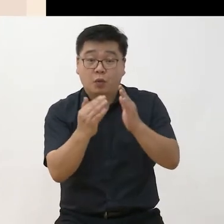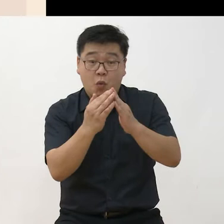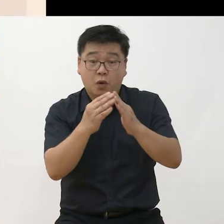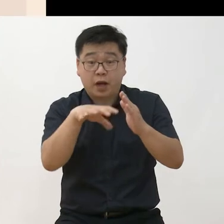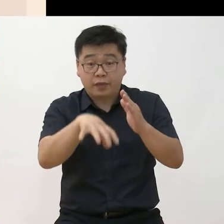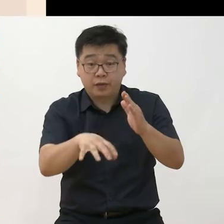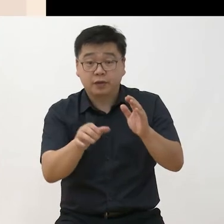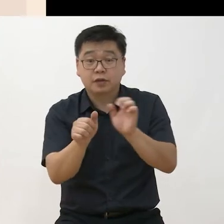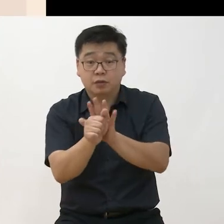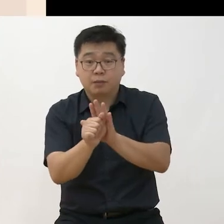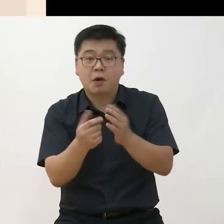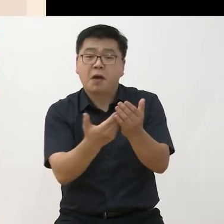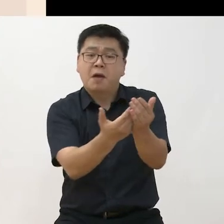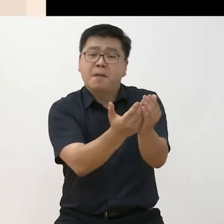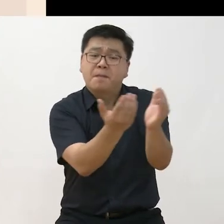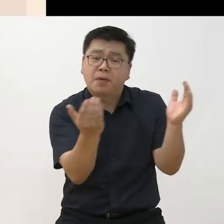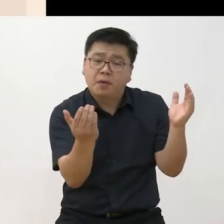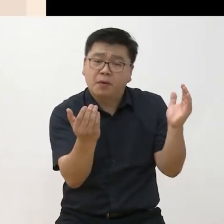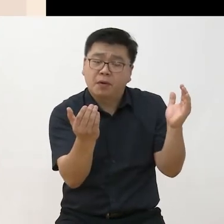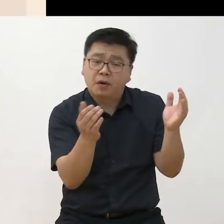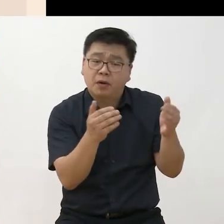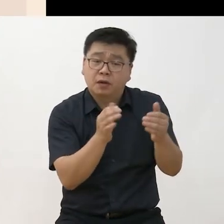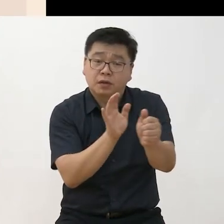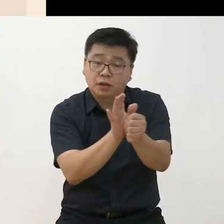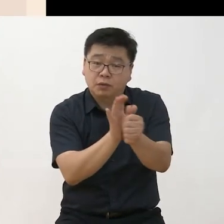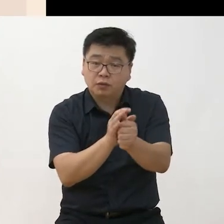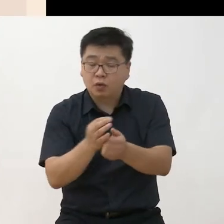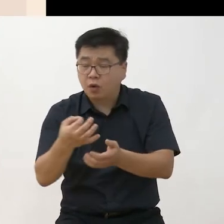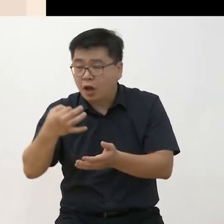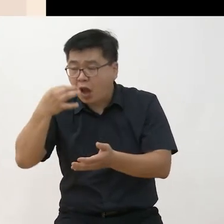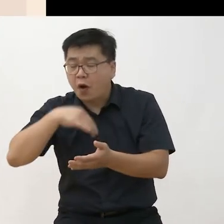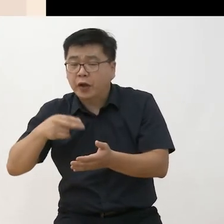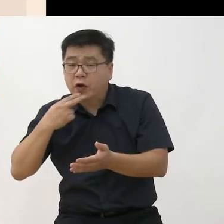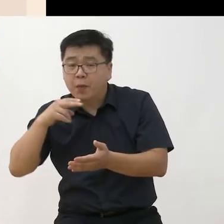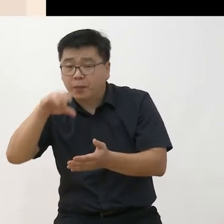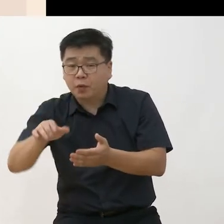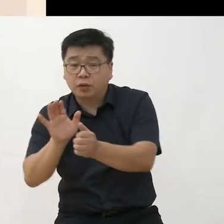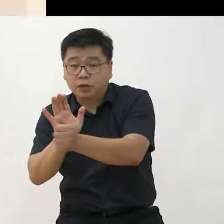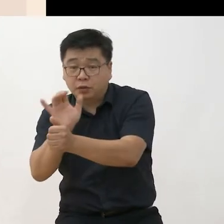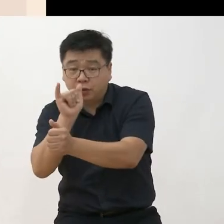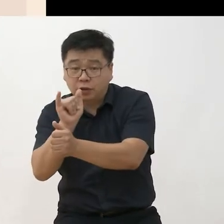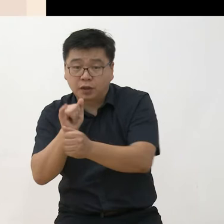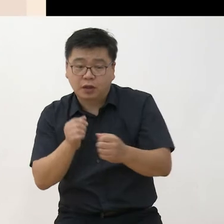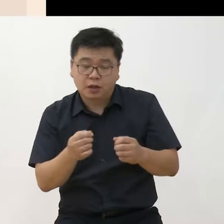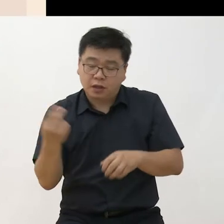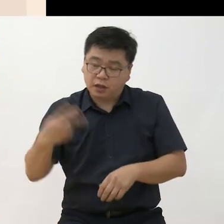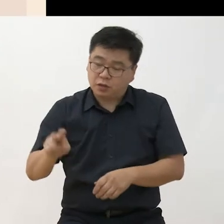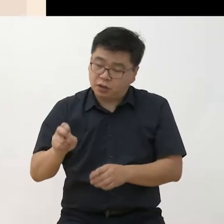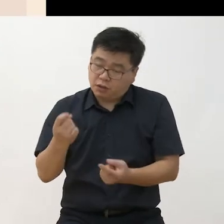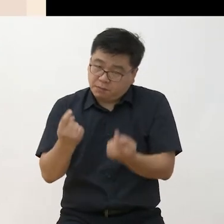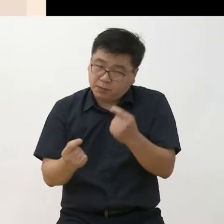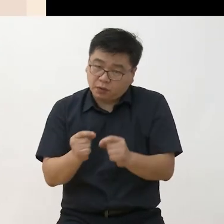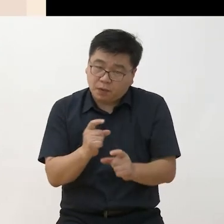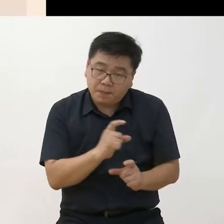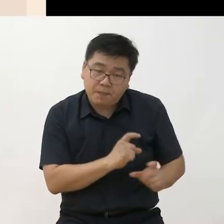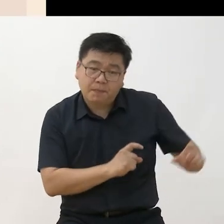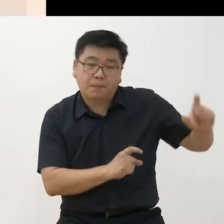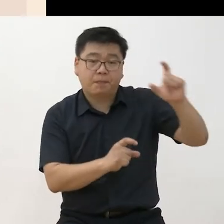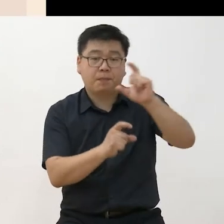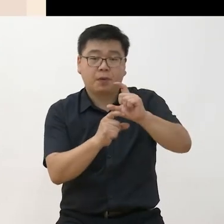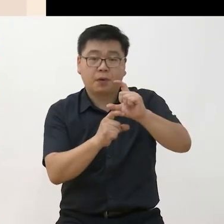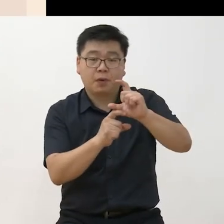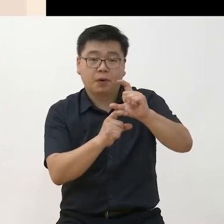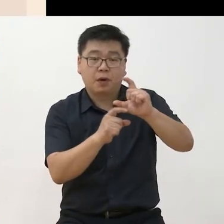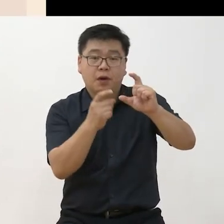전시 공간하고 이제 사립미술관을 대상으로 지원을 하는 사업인데 2020년 대비해서 3억 원이 증액된